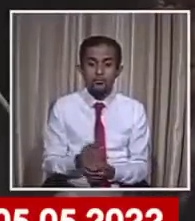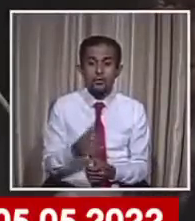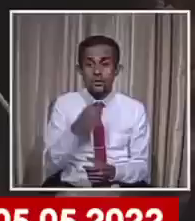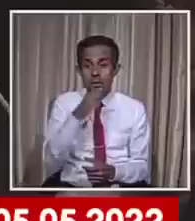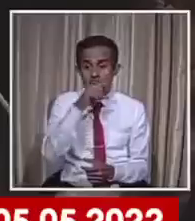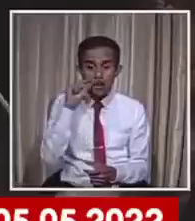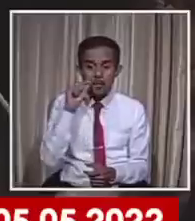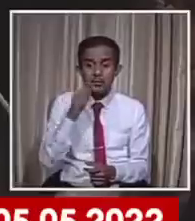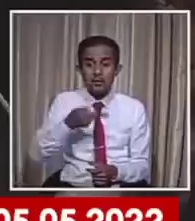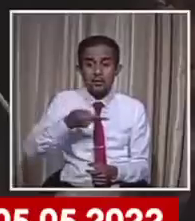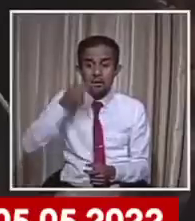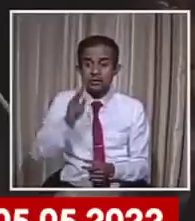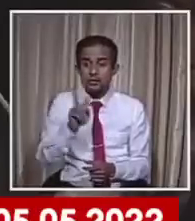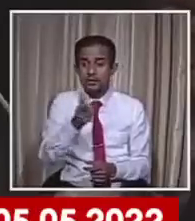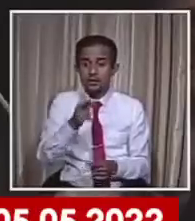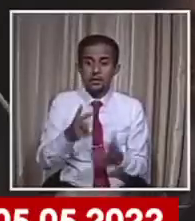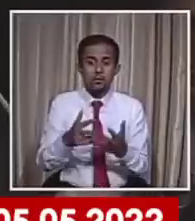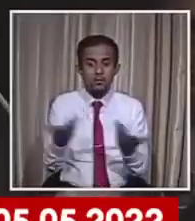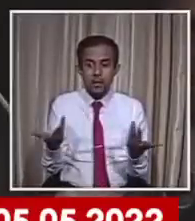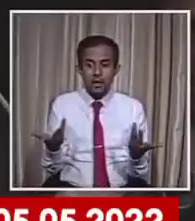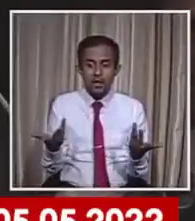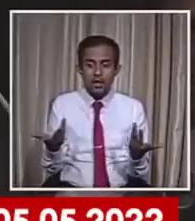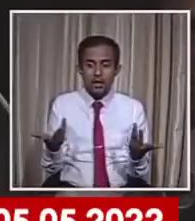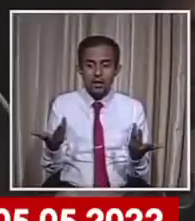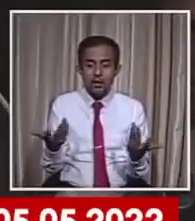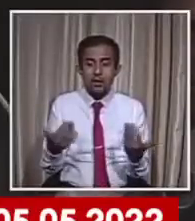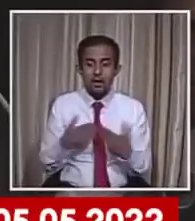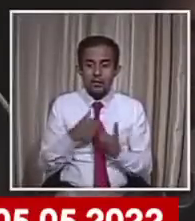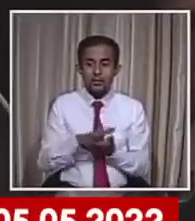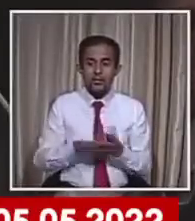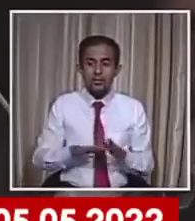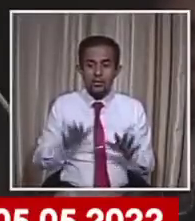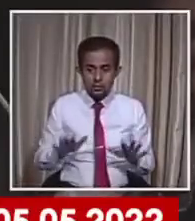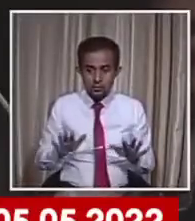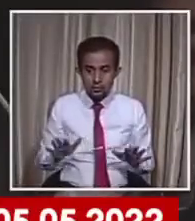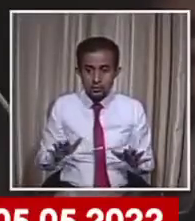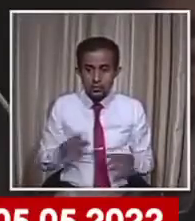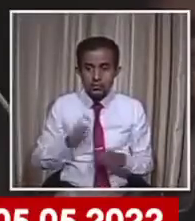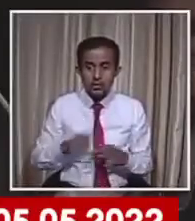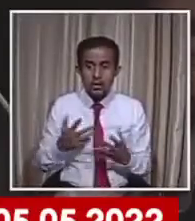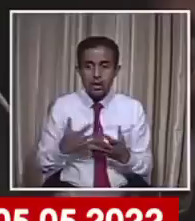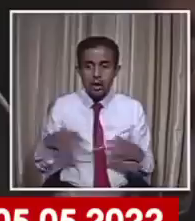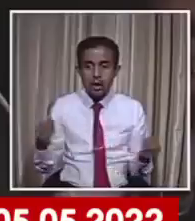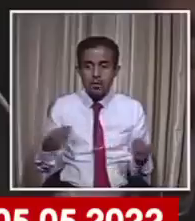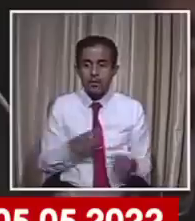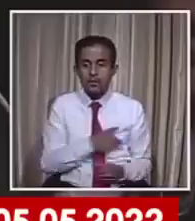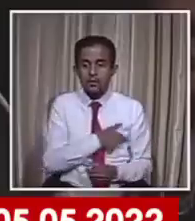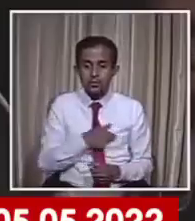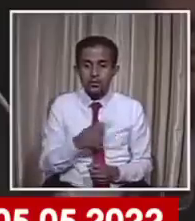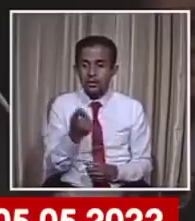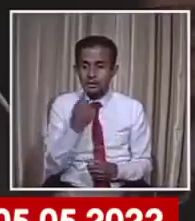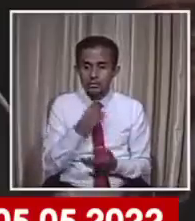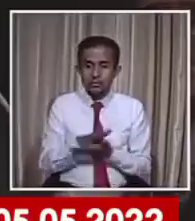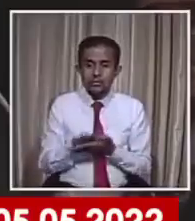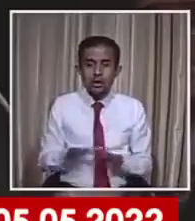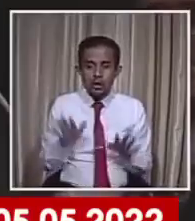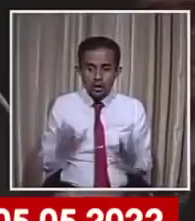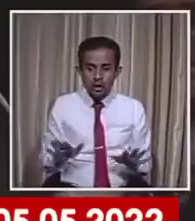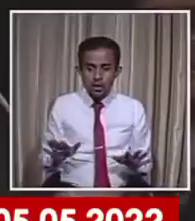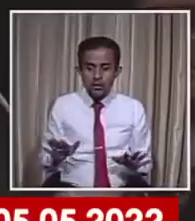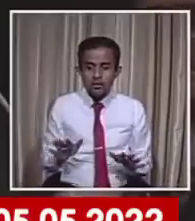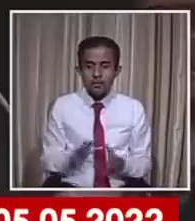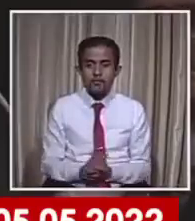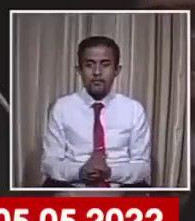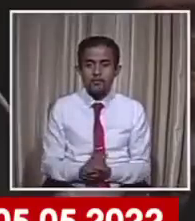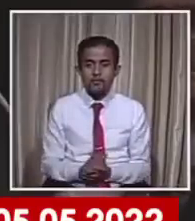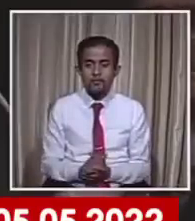தெரிவித்துள்ளார். நாடாளுமன்றத்தில் இன்று பேசிய அவர் இதனை குறிப்பிட்டுள்ளார். அமெரிக்க டாலருக்கு நிகரான ரூபாயின் மதிப்பும் கையிருப்பு மிக குறைந்த